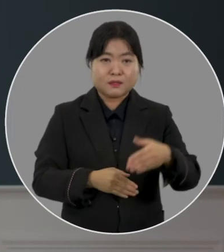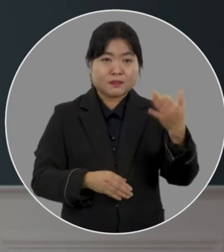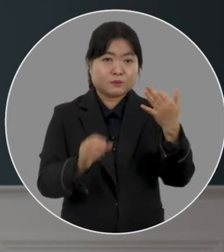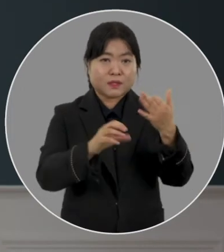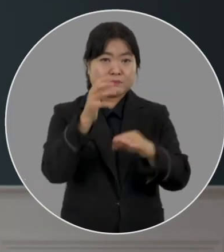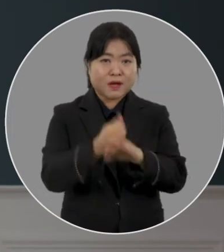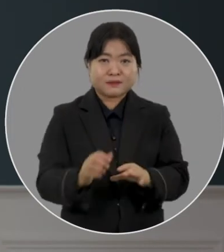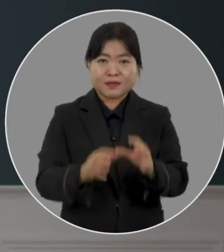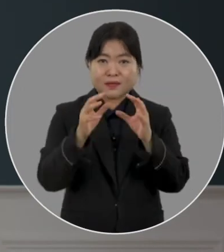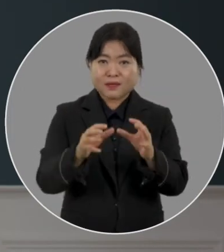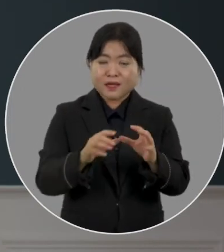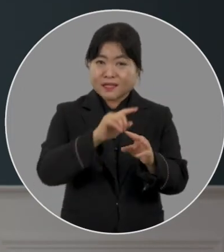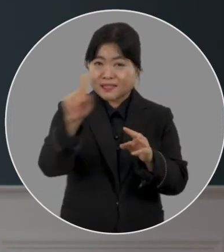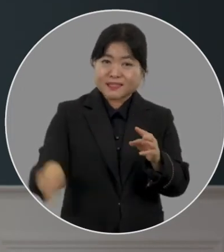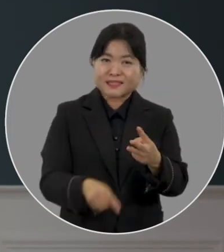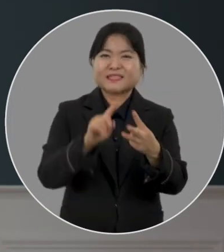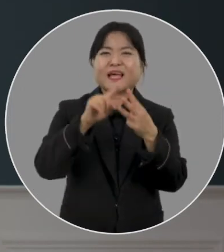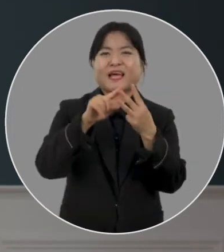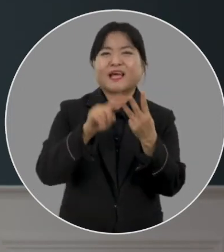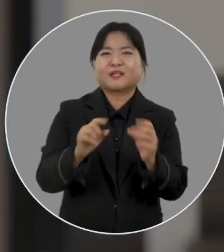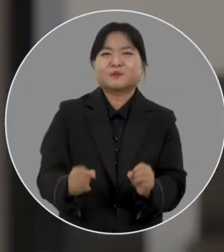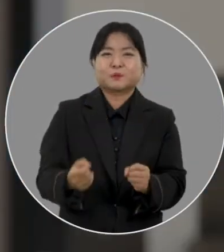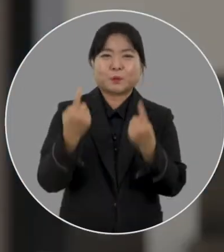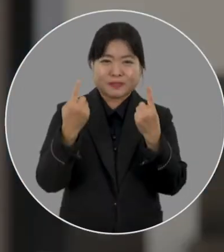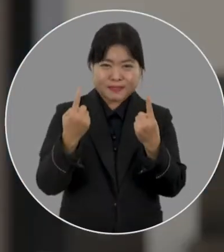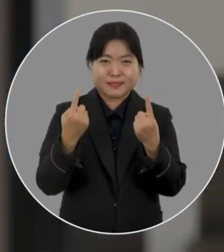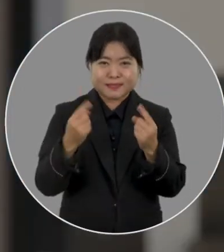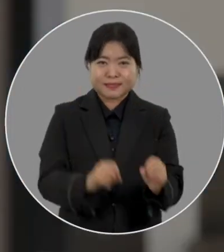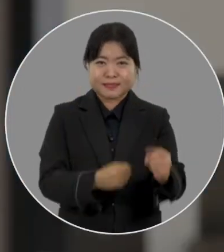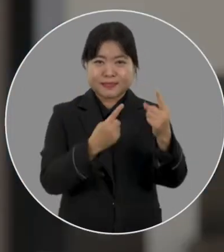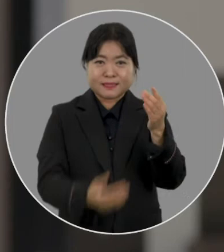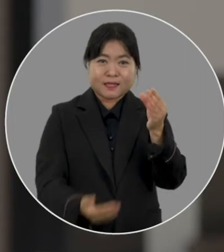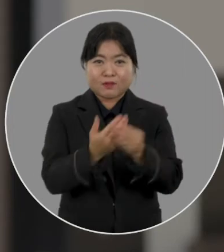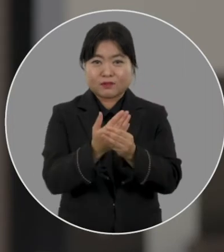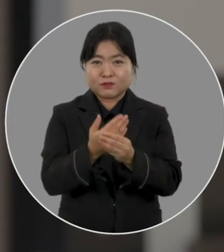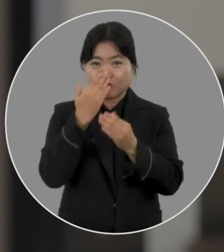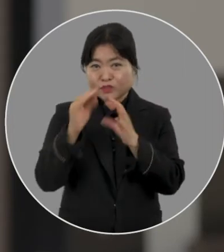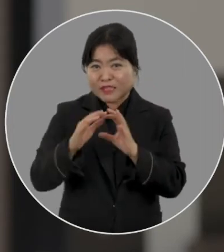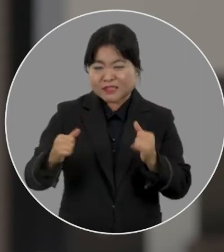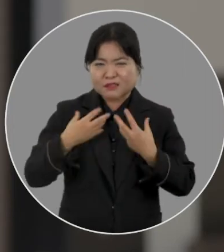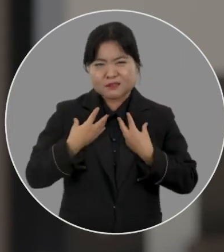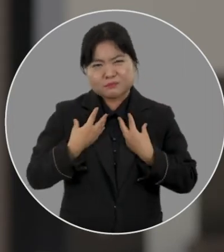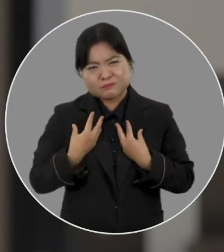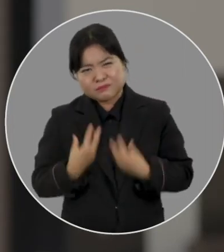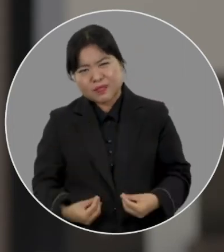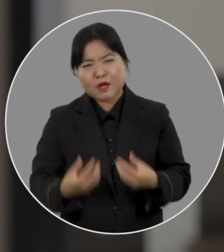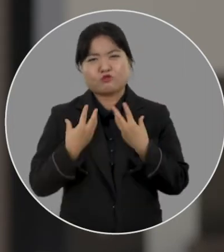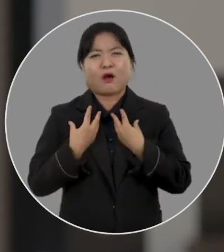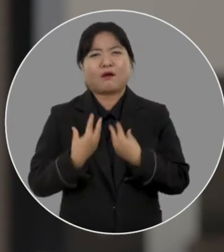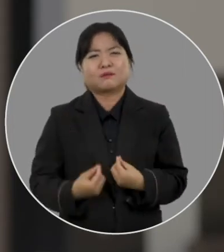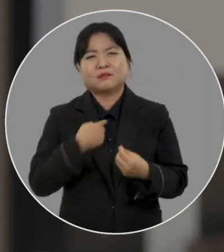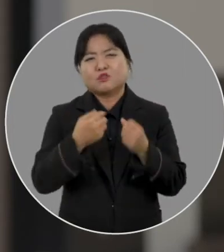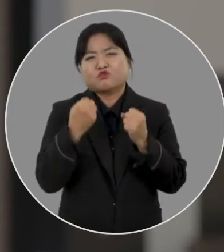말 이 세계의 동시다발적 사건은 유대인들에게는 엄청난 실망과 좌절감과 어떤 존재의